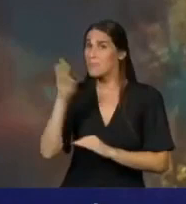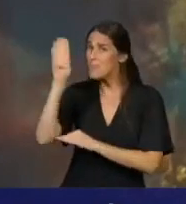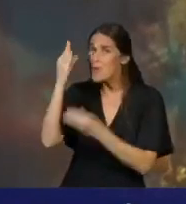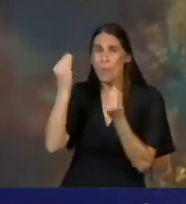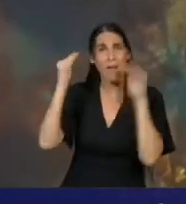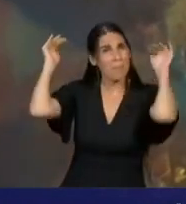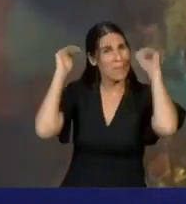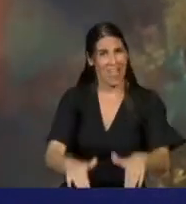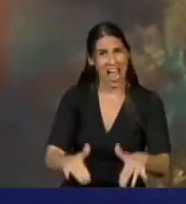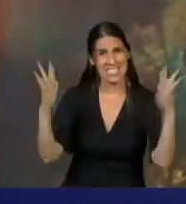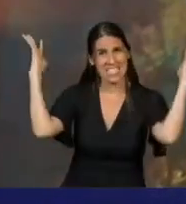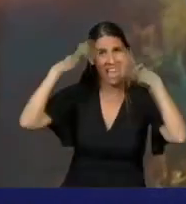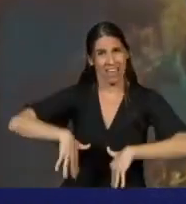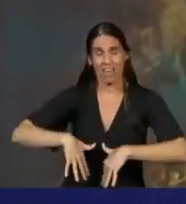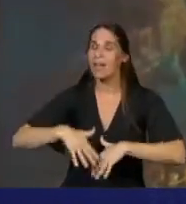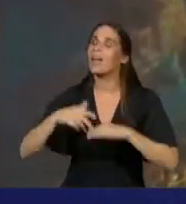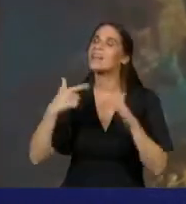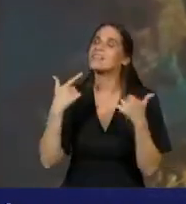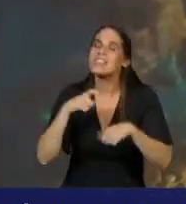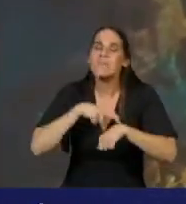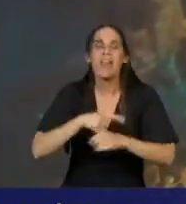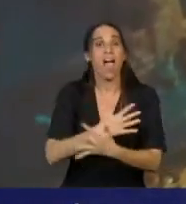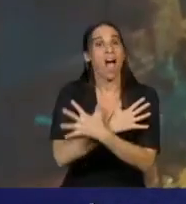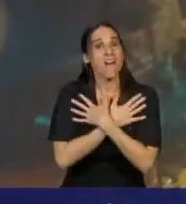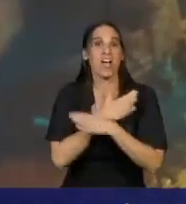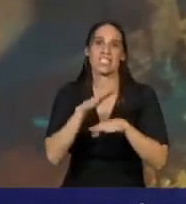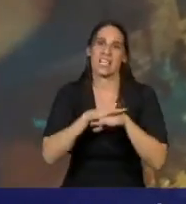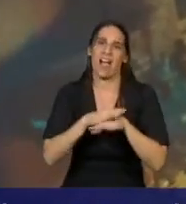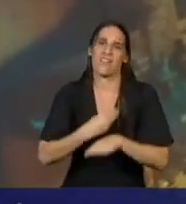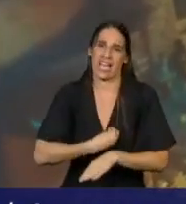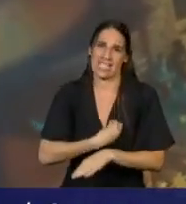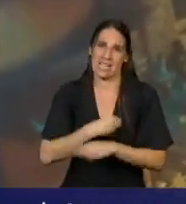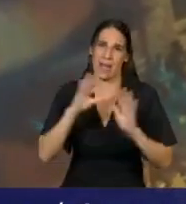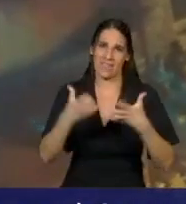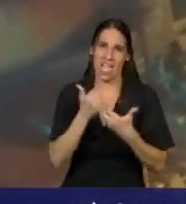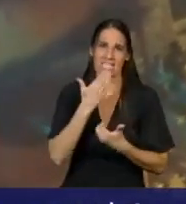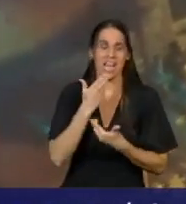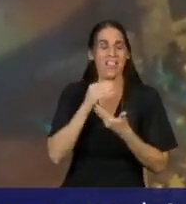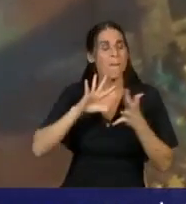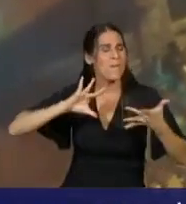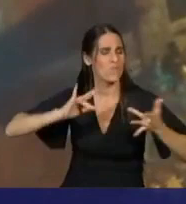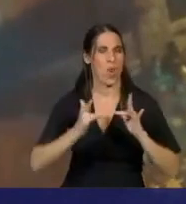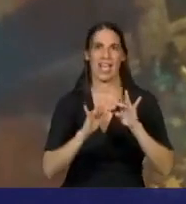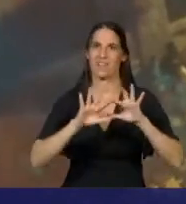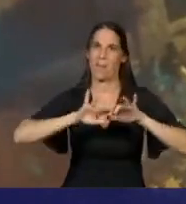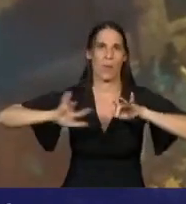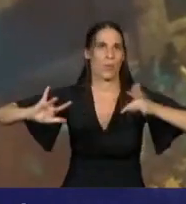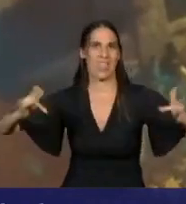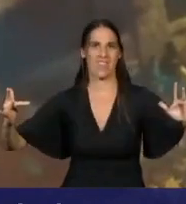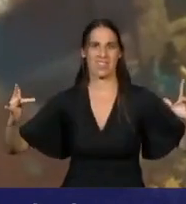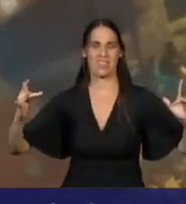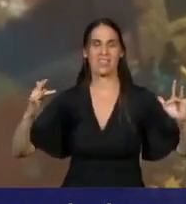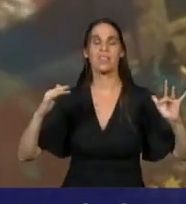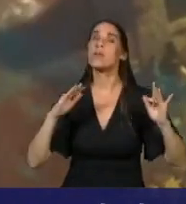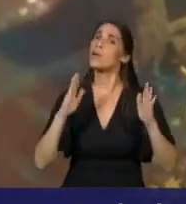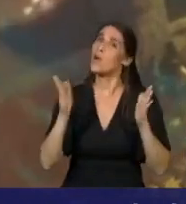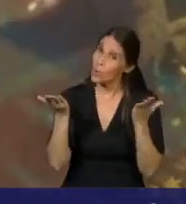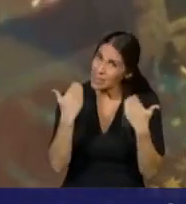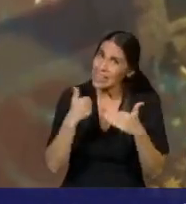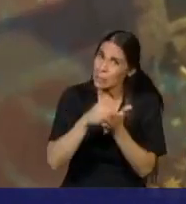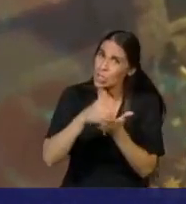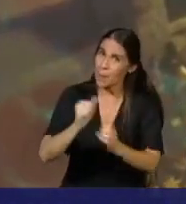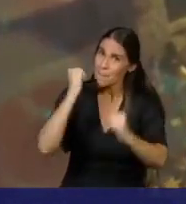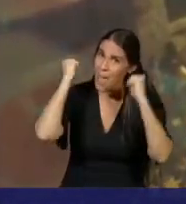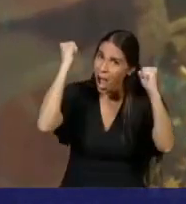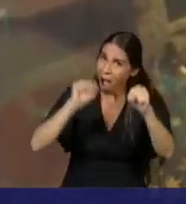להתרסקות, ודווקא זה הזמן לאהבה, לסליחה ולחסד בחברה הישראלית המפולגת והמקוטבת. אז בואו נמשיך במחאה,